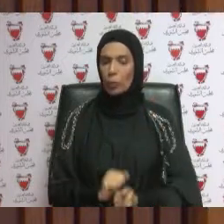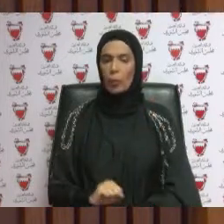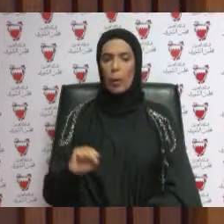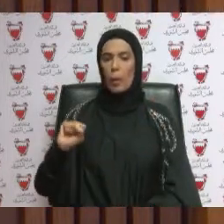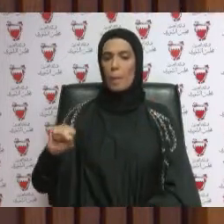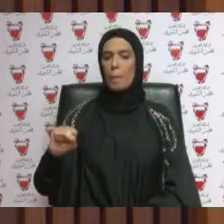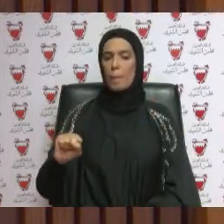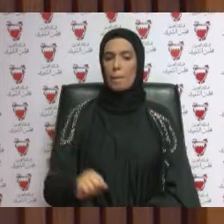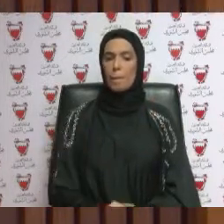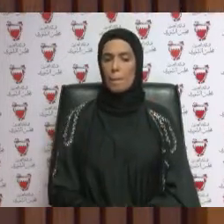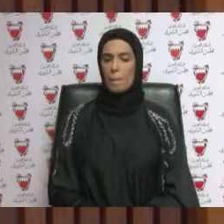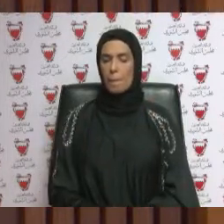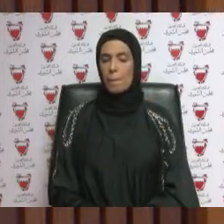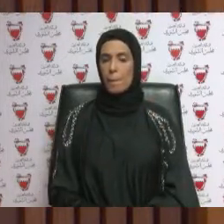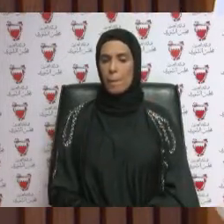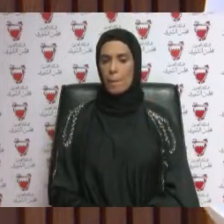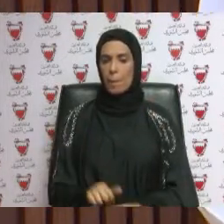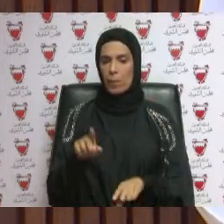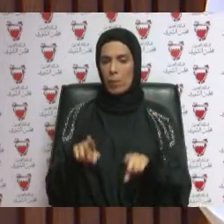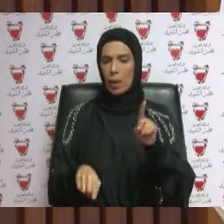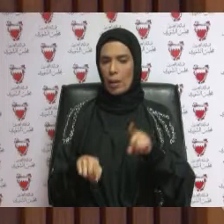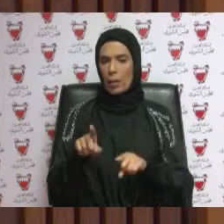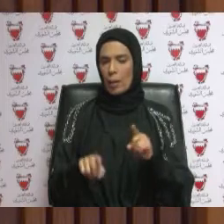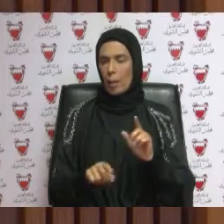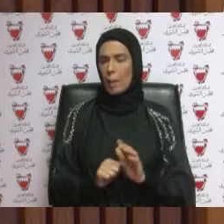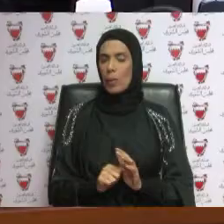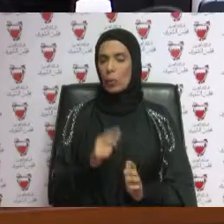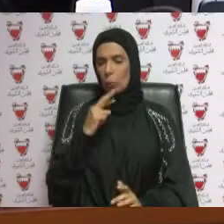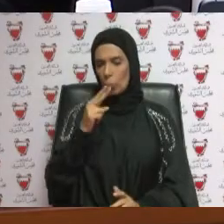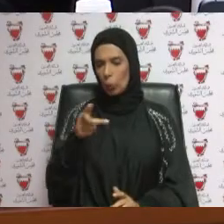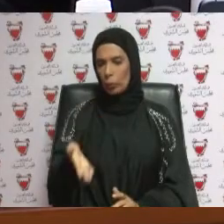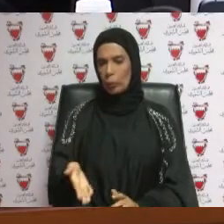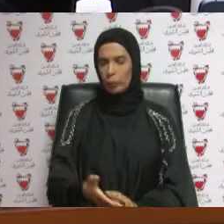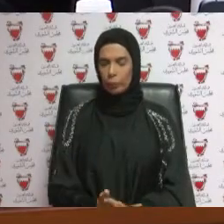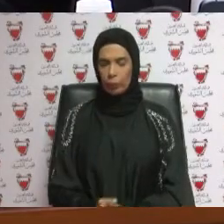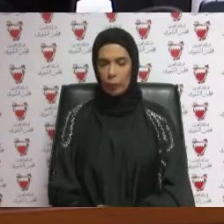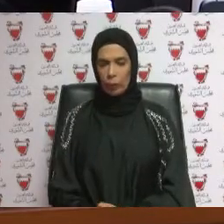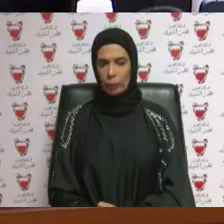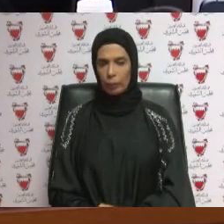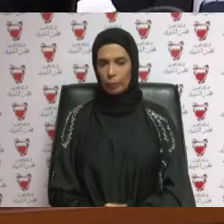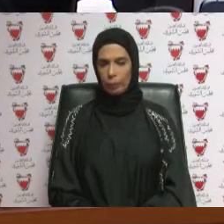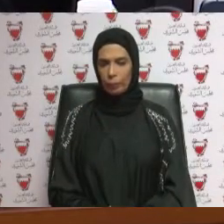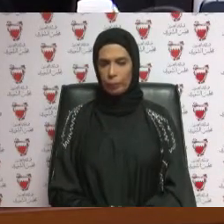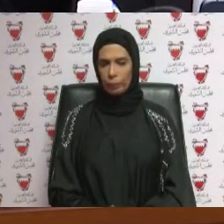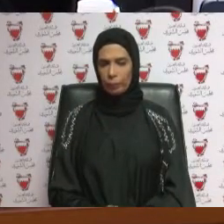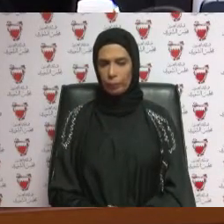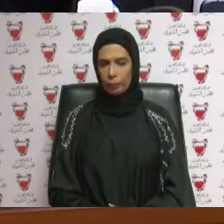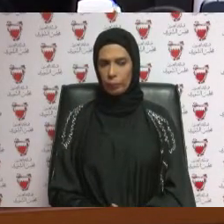مع الرئيس أود أن أشير إلى بعض النقاط التي تفضل بها جلالته حفظه الله.